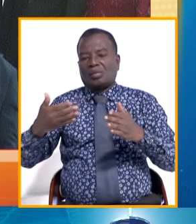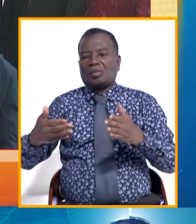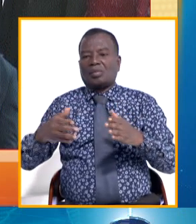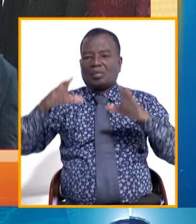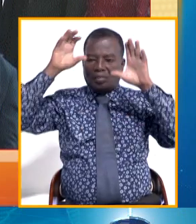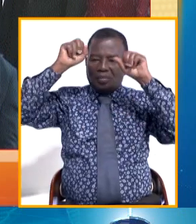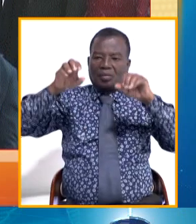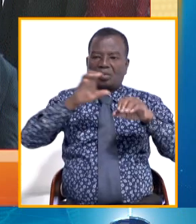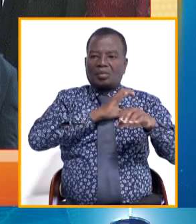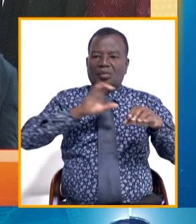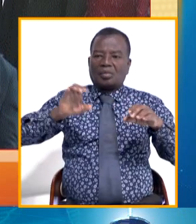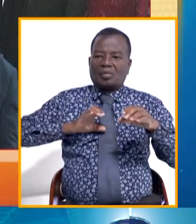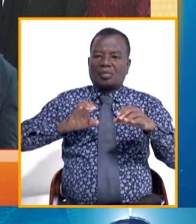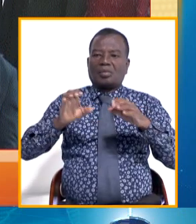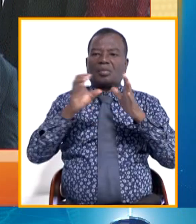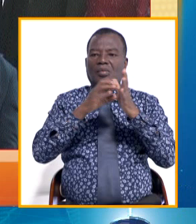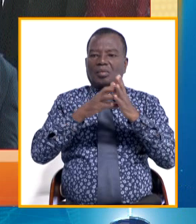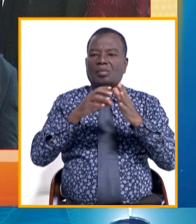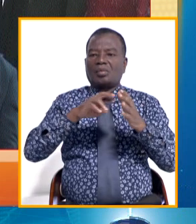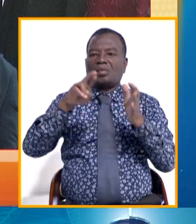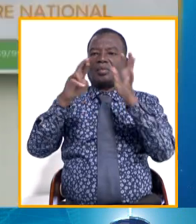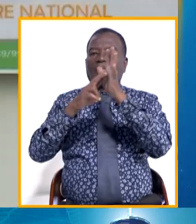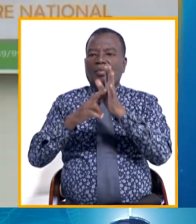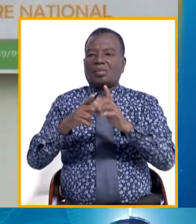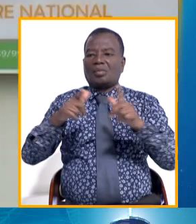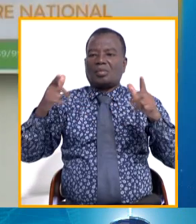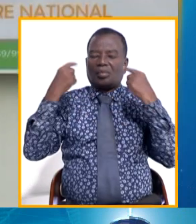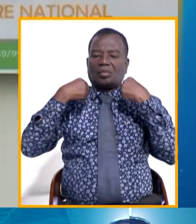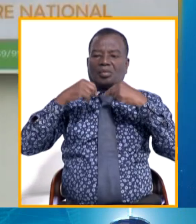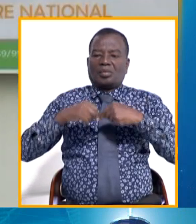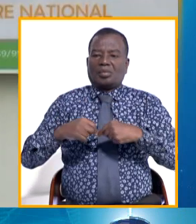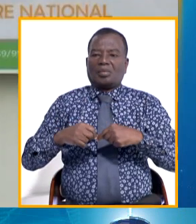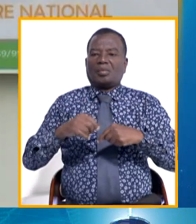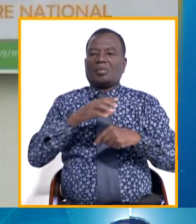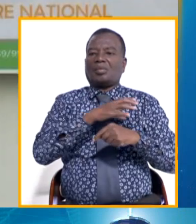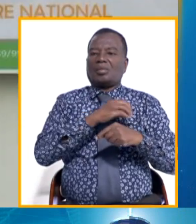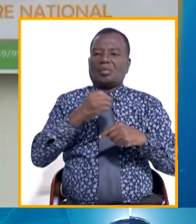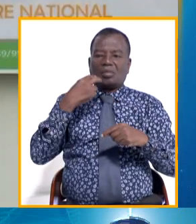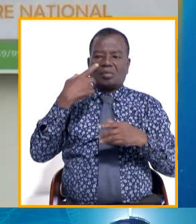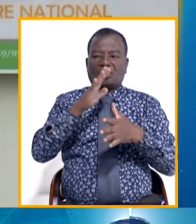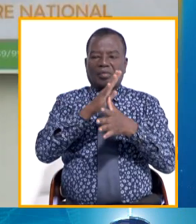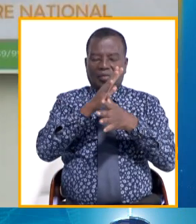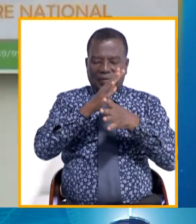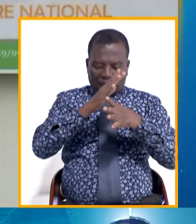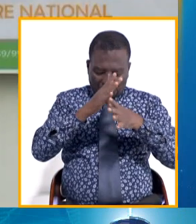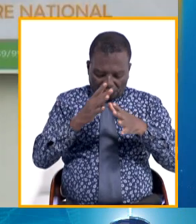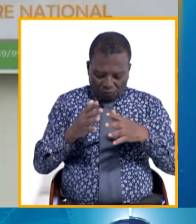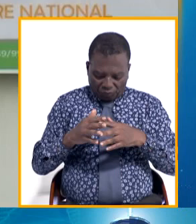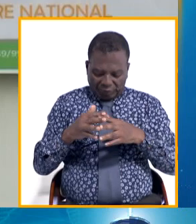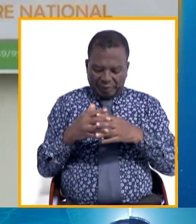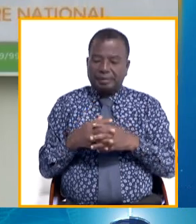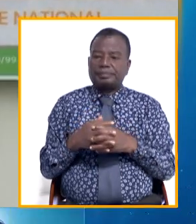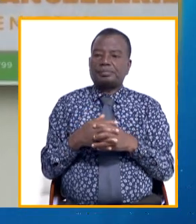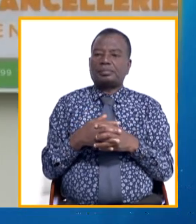le président du Conseil constitutionnel qui représentait la Grande Chancelière Henriette Dagridiabaté. Le compte-rendu de Walter Amadou